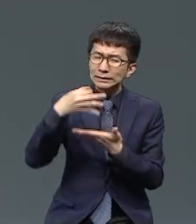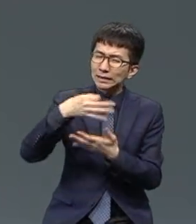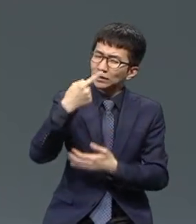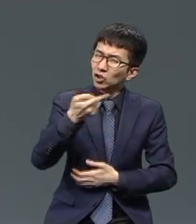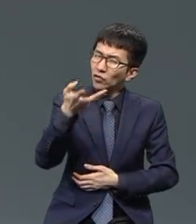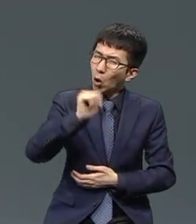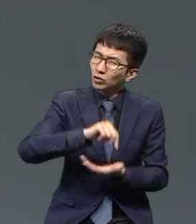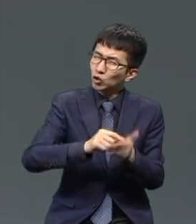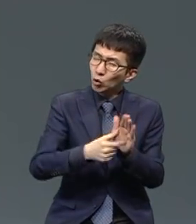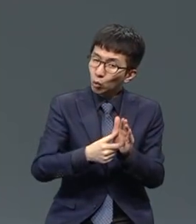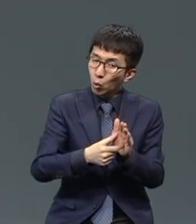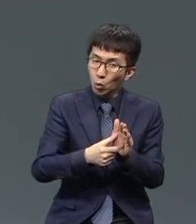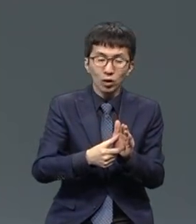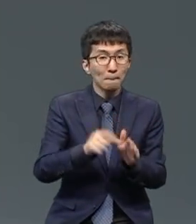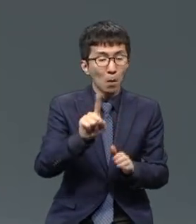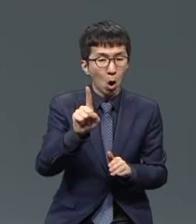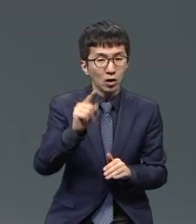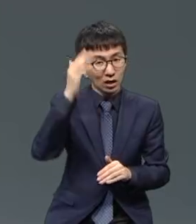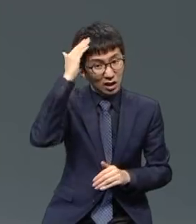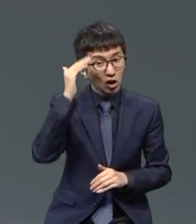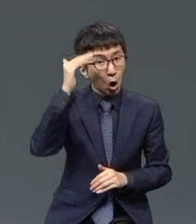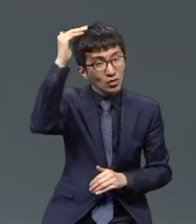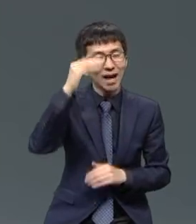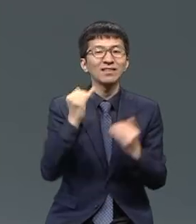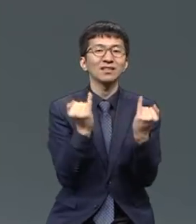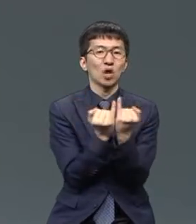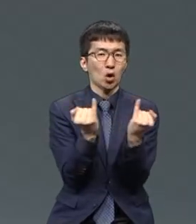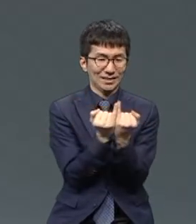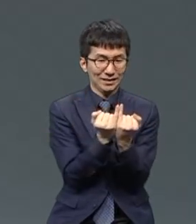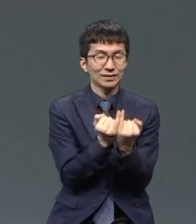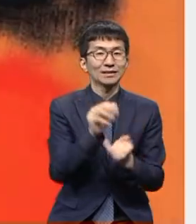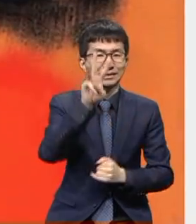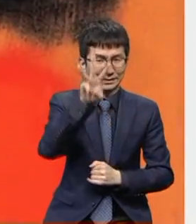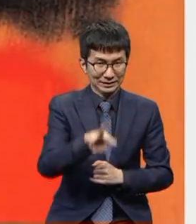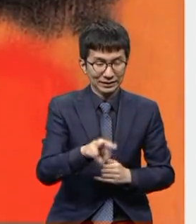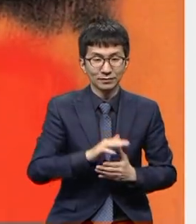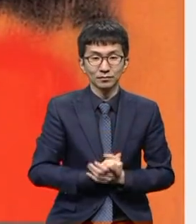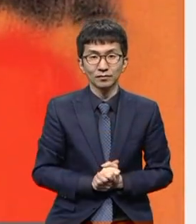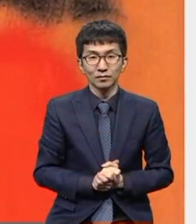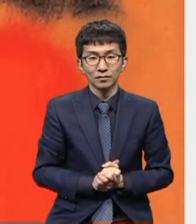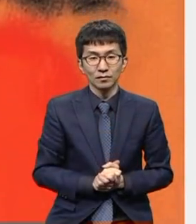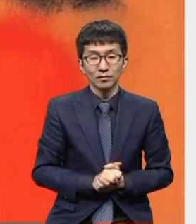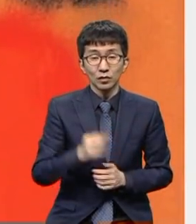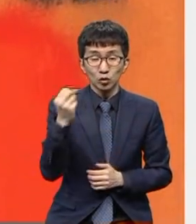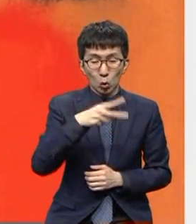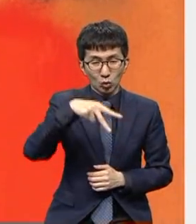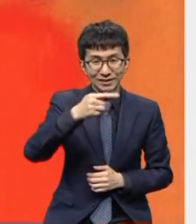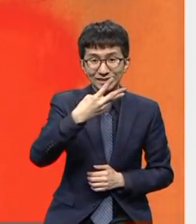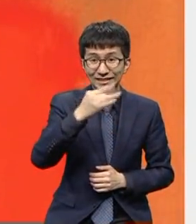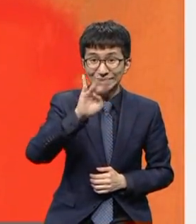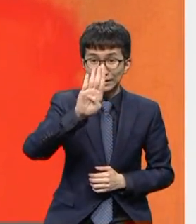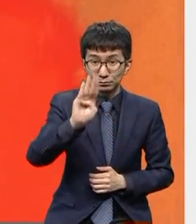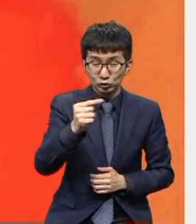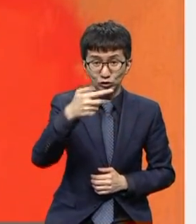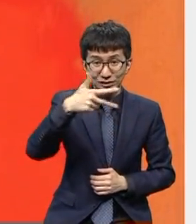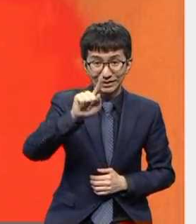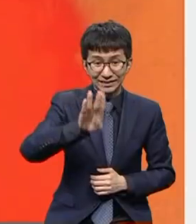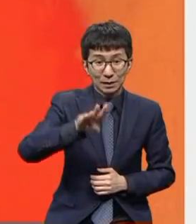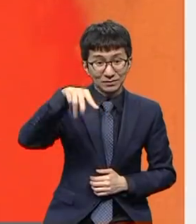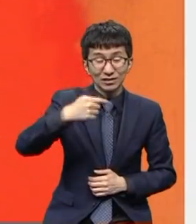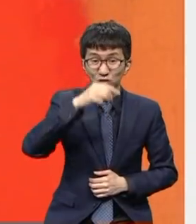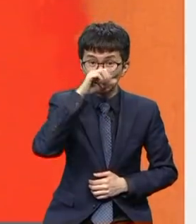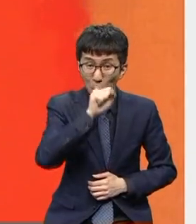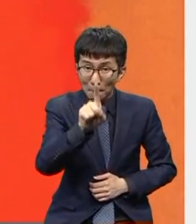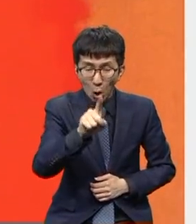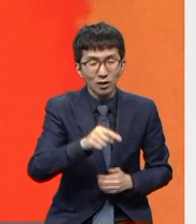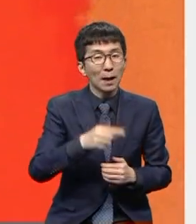이상으로 추정되는 알베르토 자코메티의 거대한 여인 3, 스티브 잡스가 좋아했던 것으로 유명한 미국